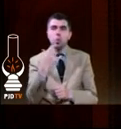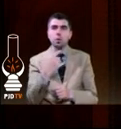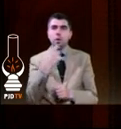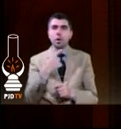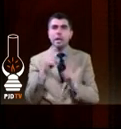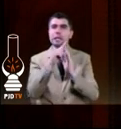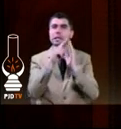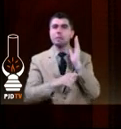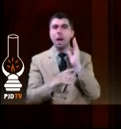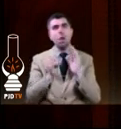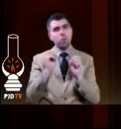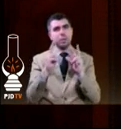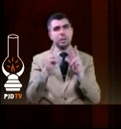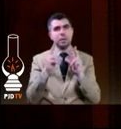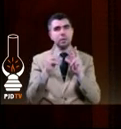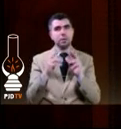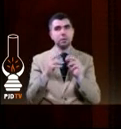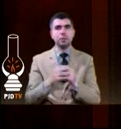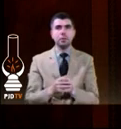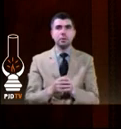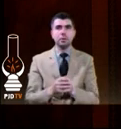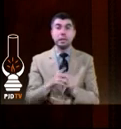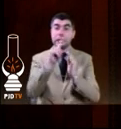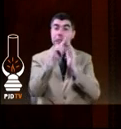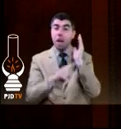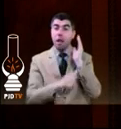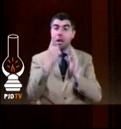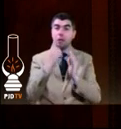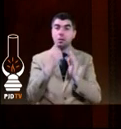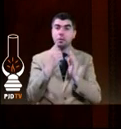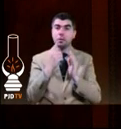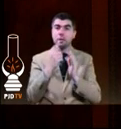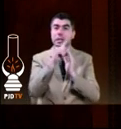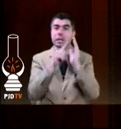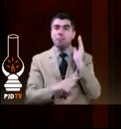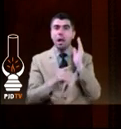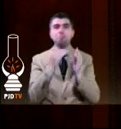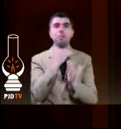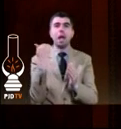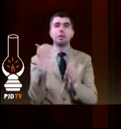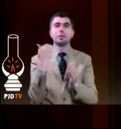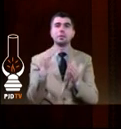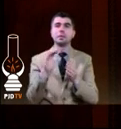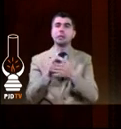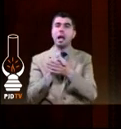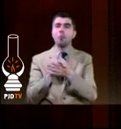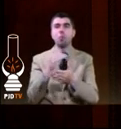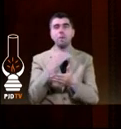كيطلبوا اسبوع، قال لي يعطيهم اسبوع. اسبوع في ذاك الاسبوع قضى الله ما قضى، مات السي عبد الله